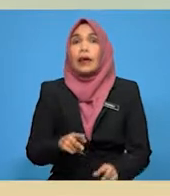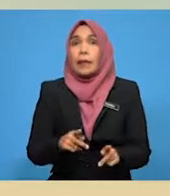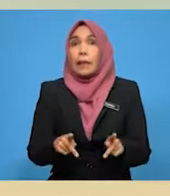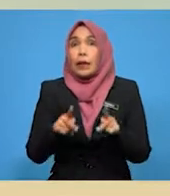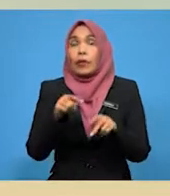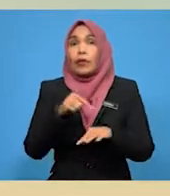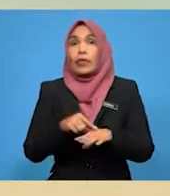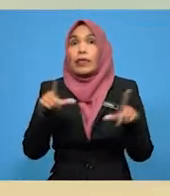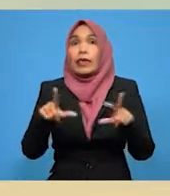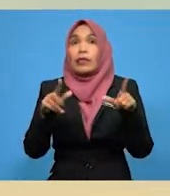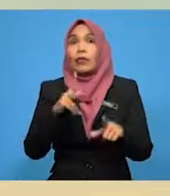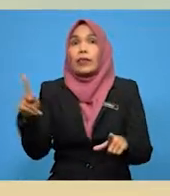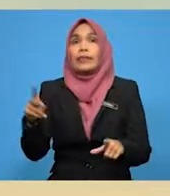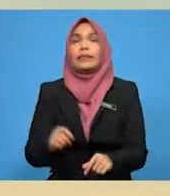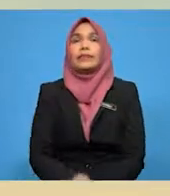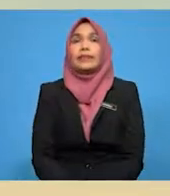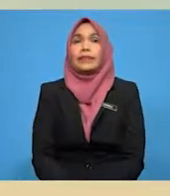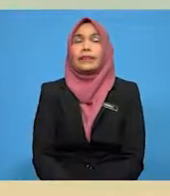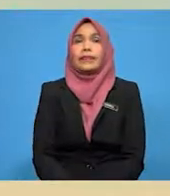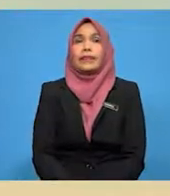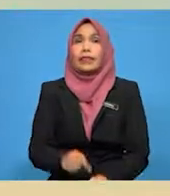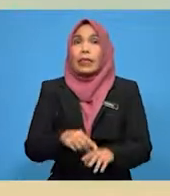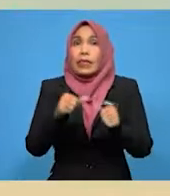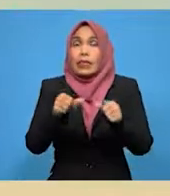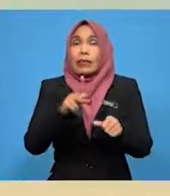Tetapan keperluan seta ditetapkan dengan suhu